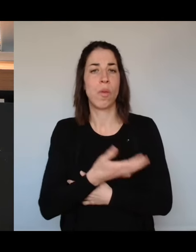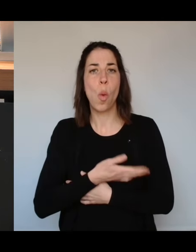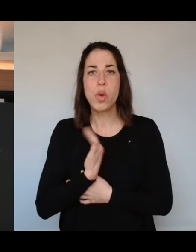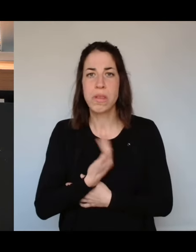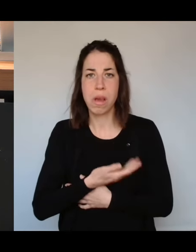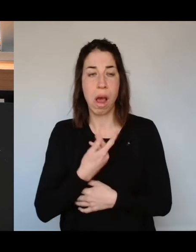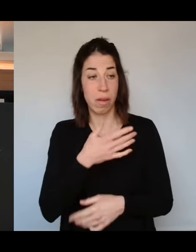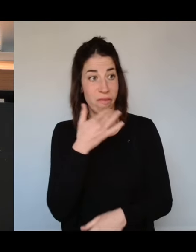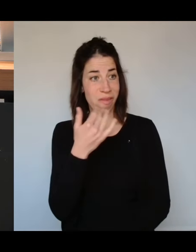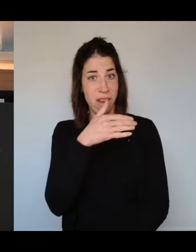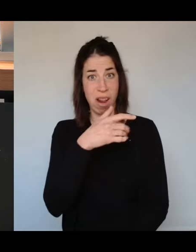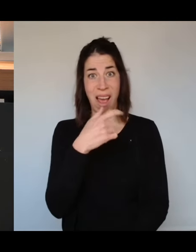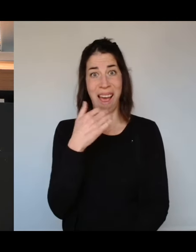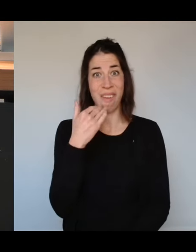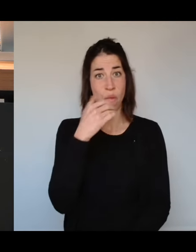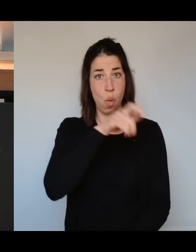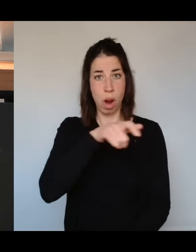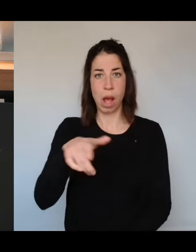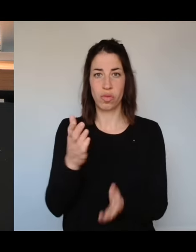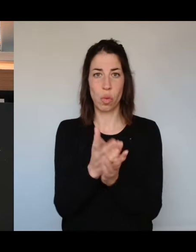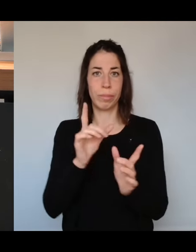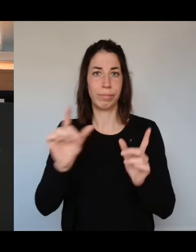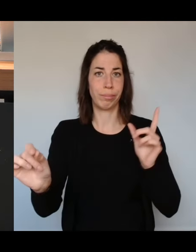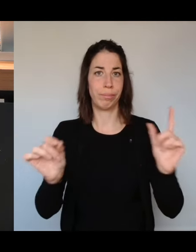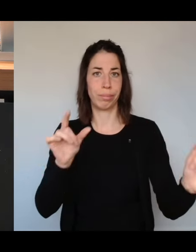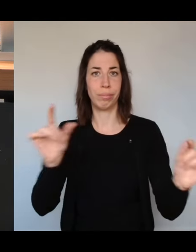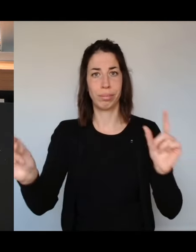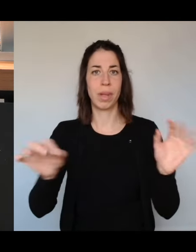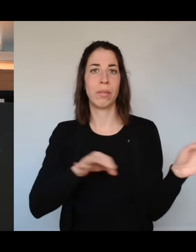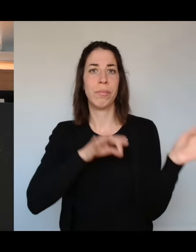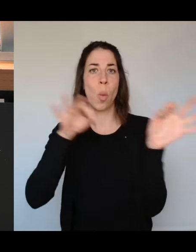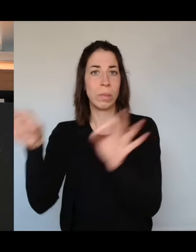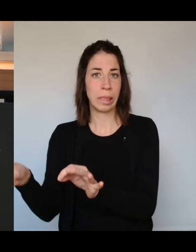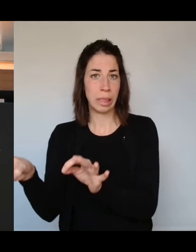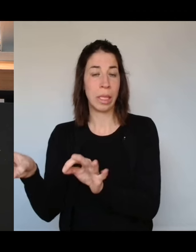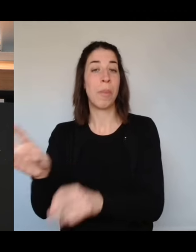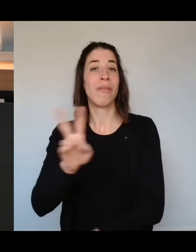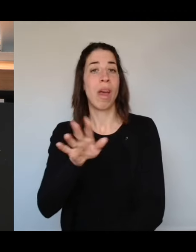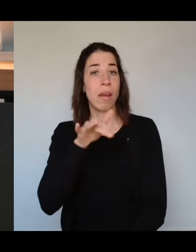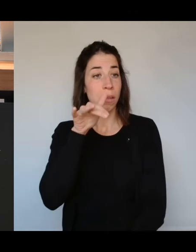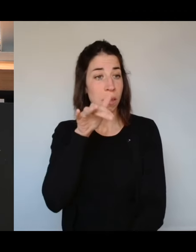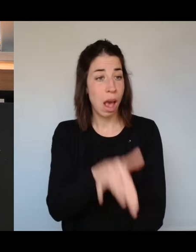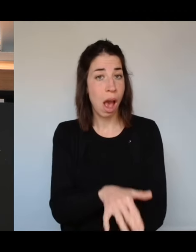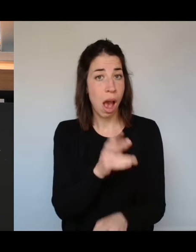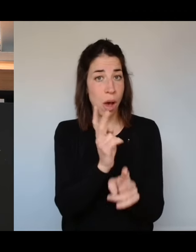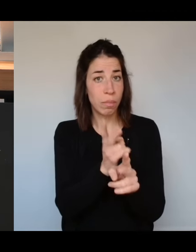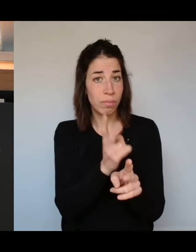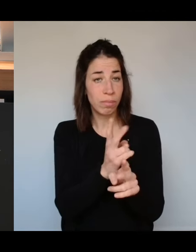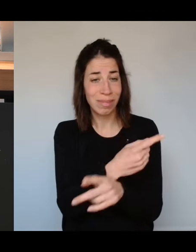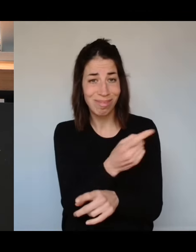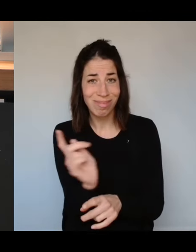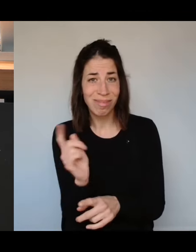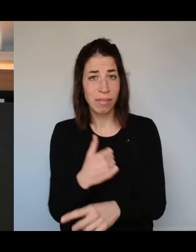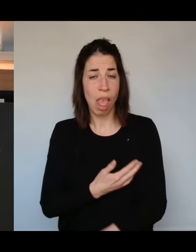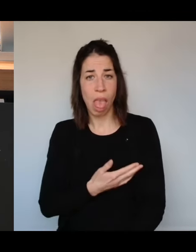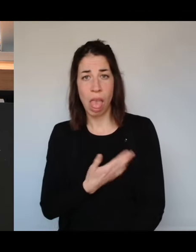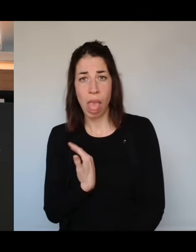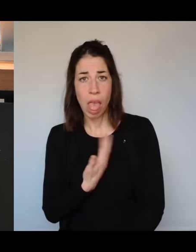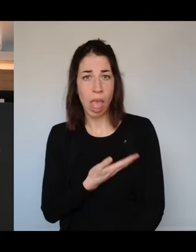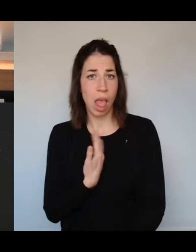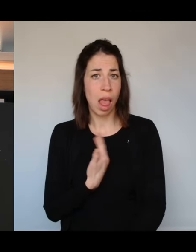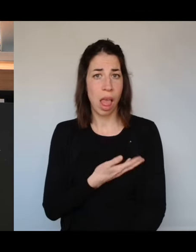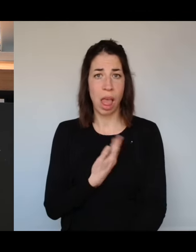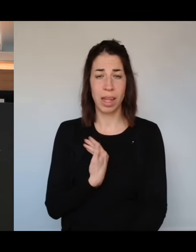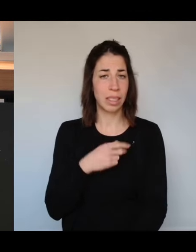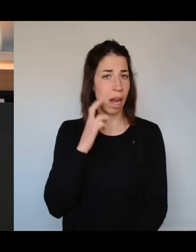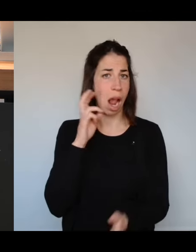diejenigen, die geblieben sind, sind mit der derzeitigen Lage ganz überwiegend nicht einverstanden. Meine Damen und Herren,